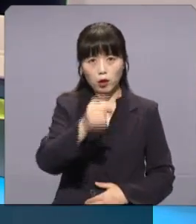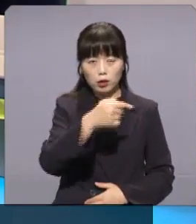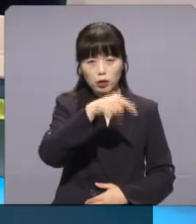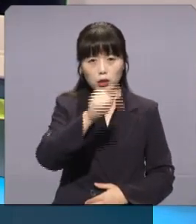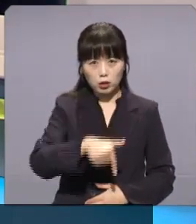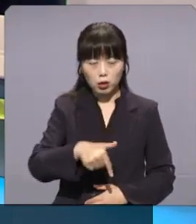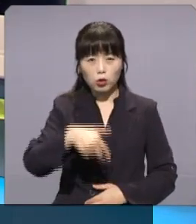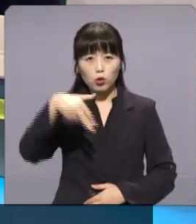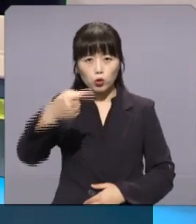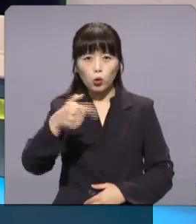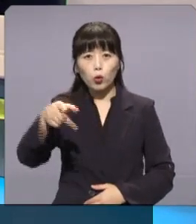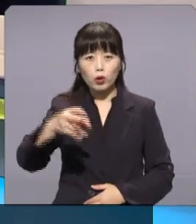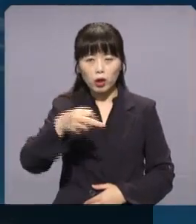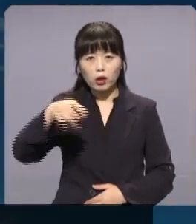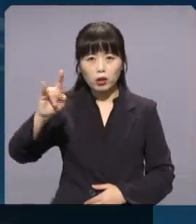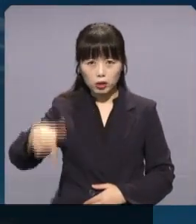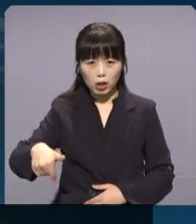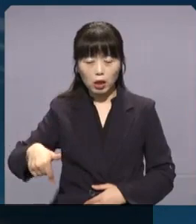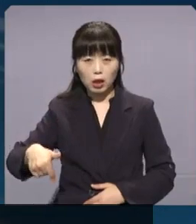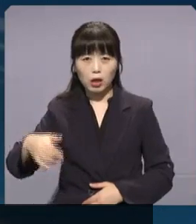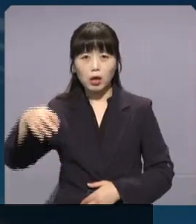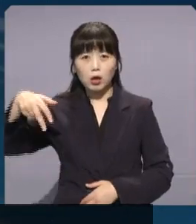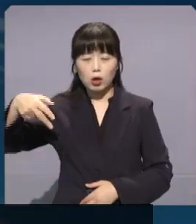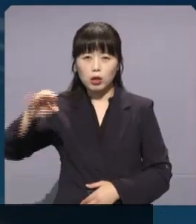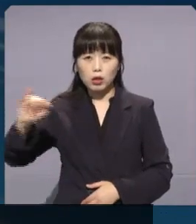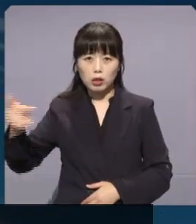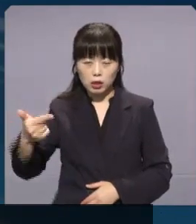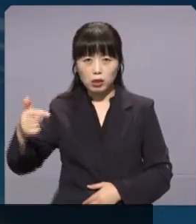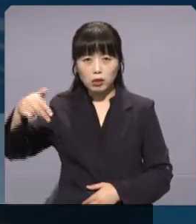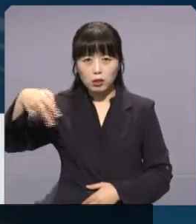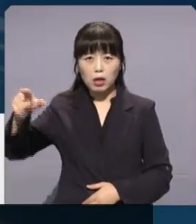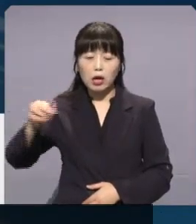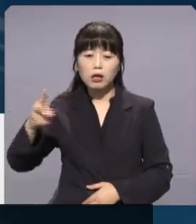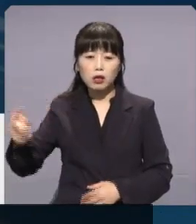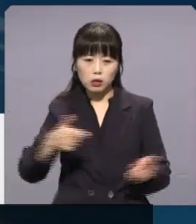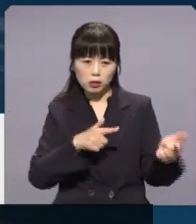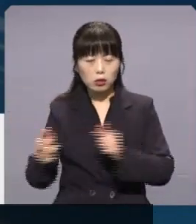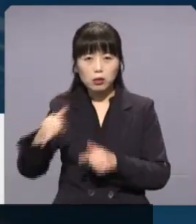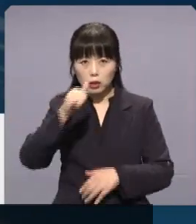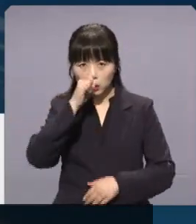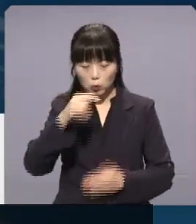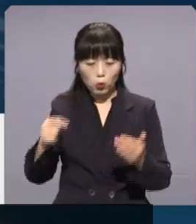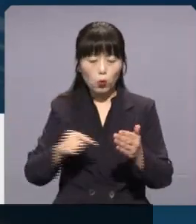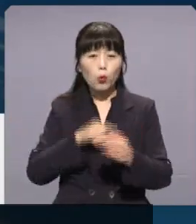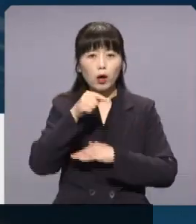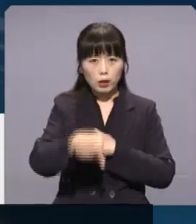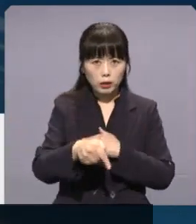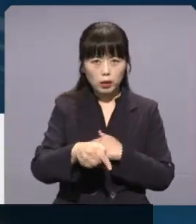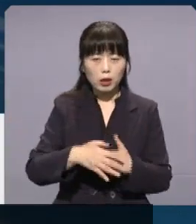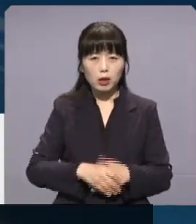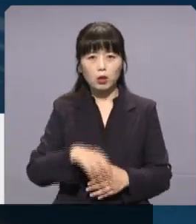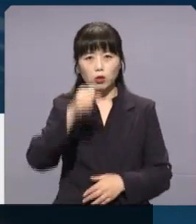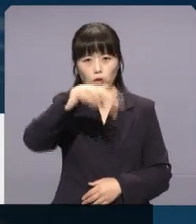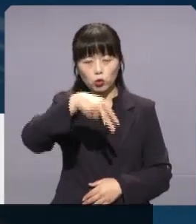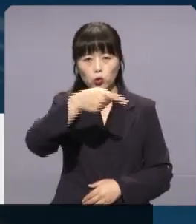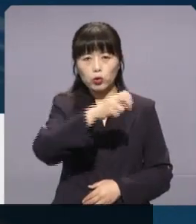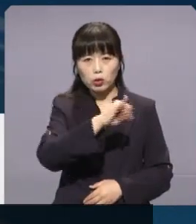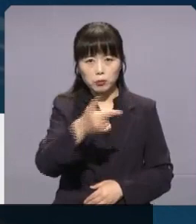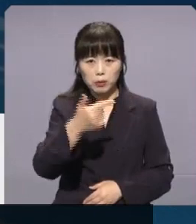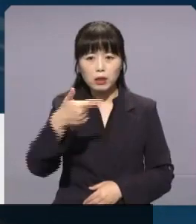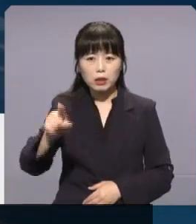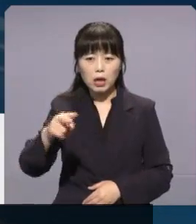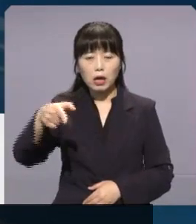정우택, 조경태, 권성동, 김기현, 윤상현, 안철수 이렇게 나와 있고요. 또 원외로서는 유승민,